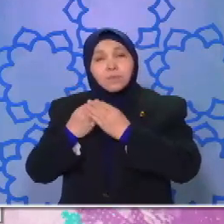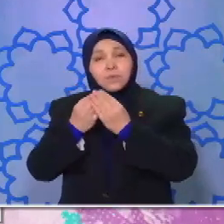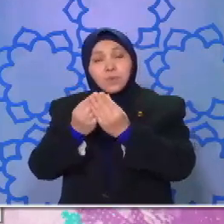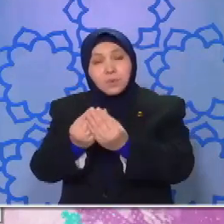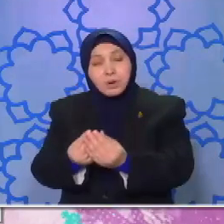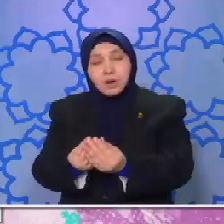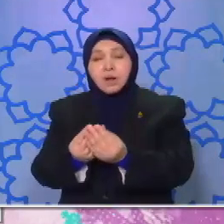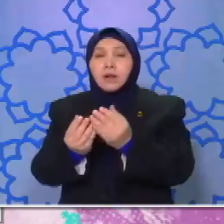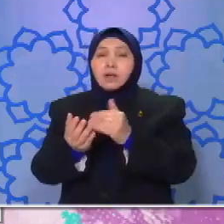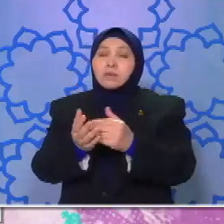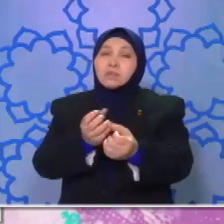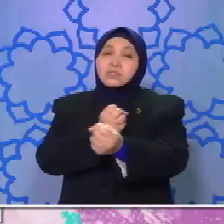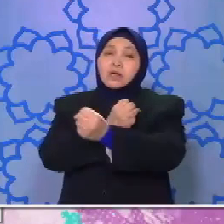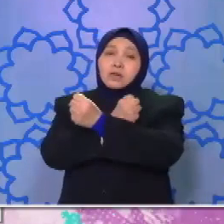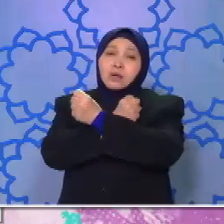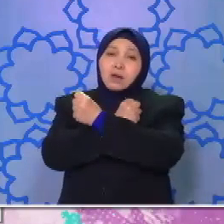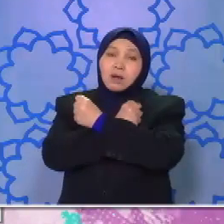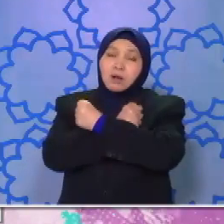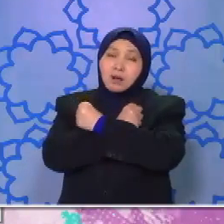الرحمن